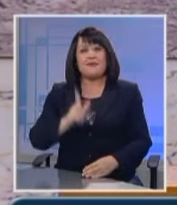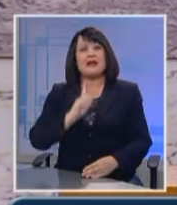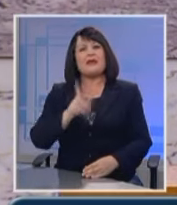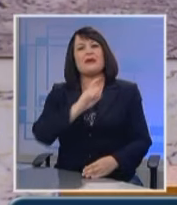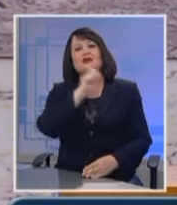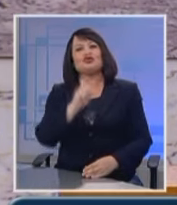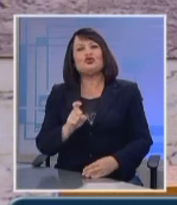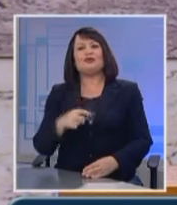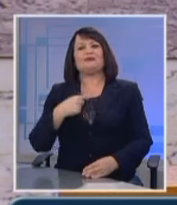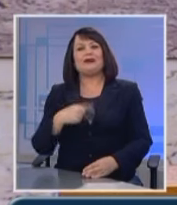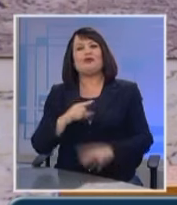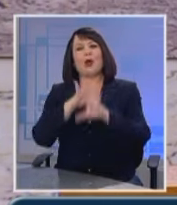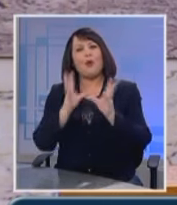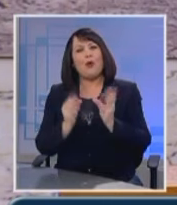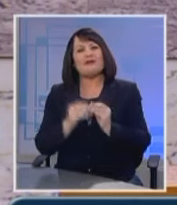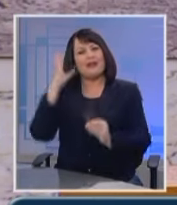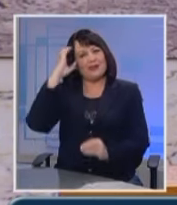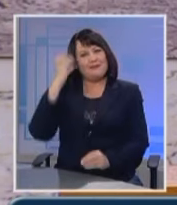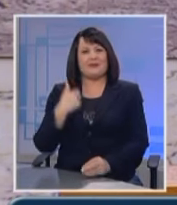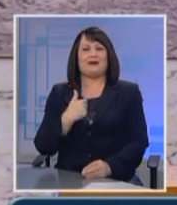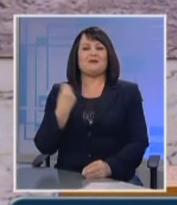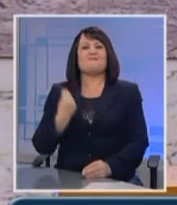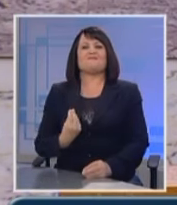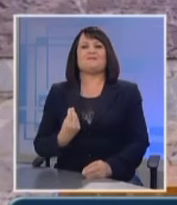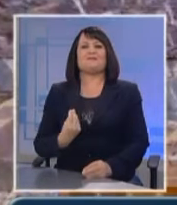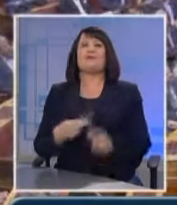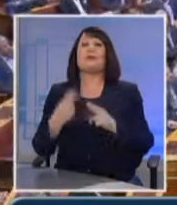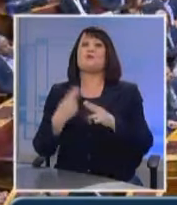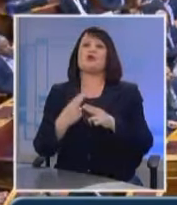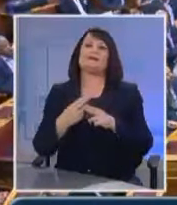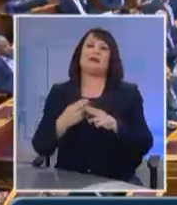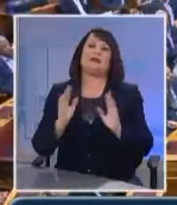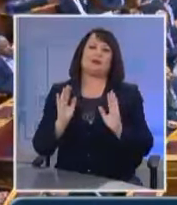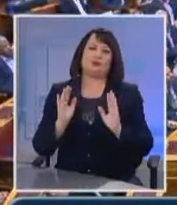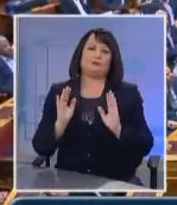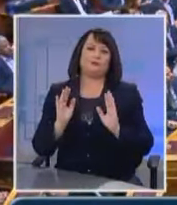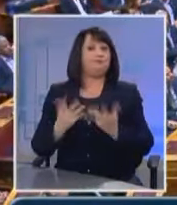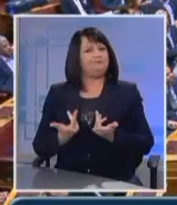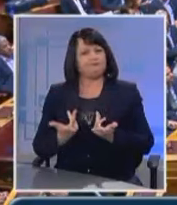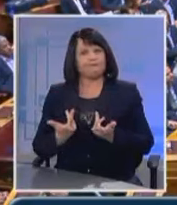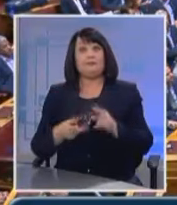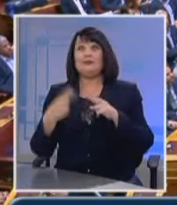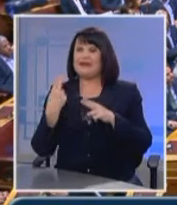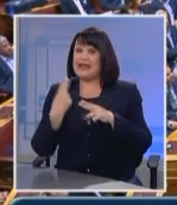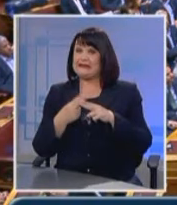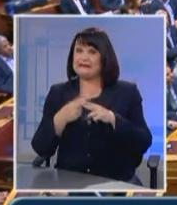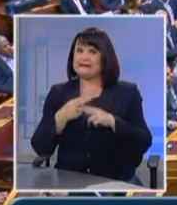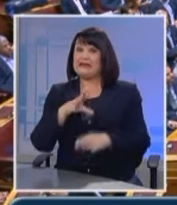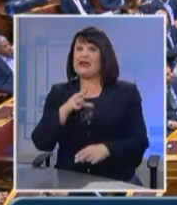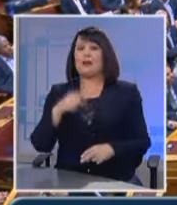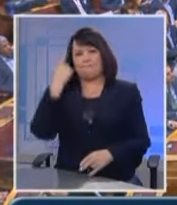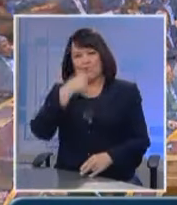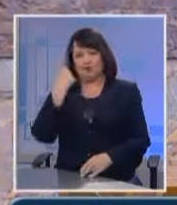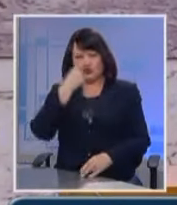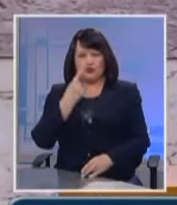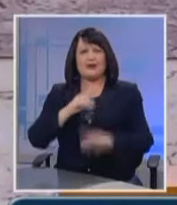στάση, μας ξαναθυμίσατε κάτι πολύ πολύ σημαντικό. Ότι έχει αξία και νόημα προσωπικό αλλά